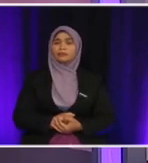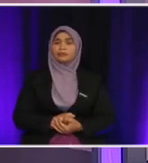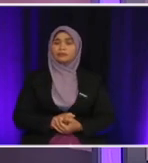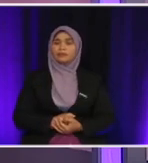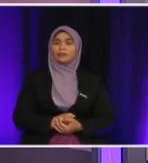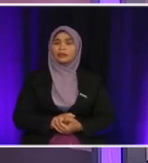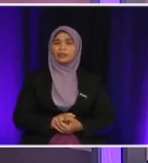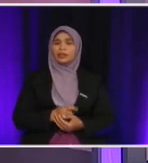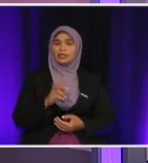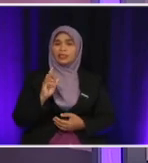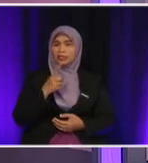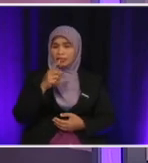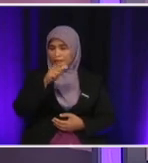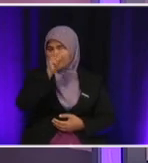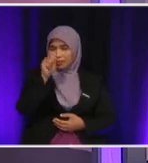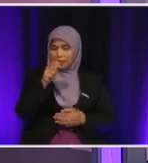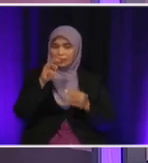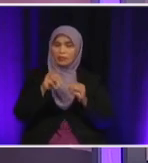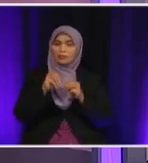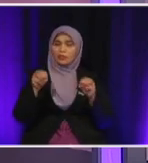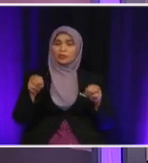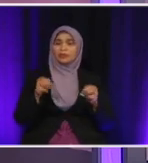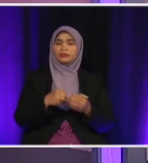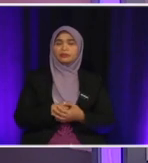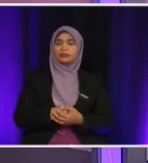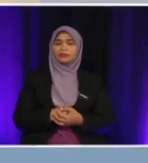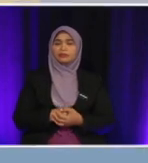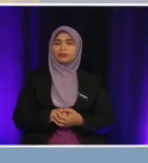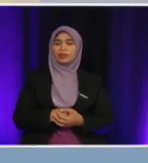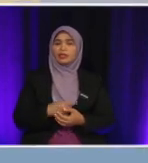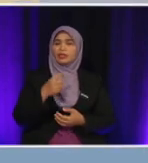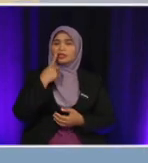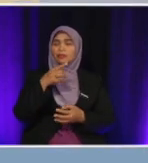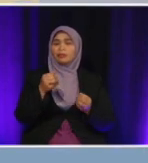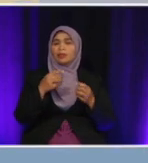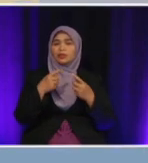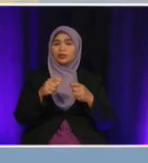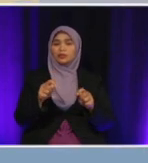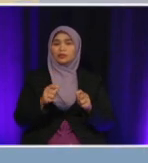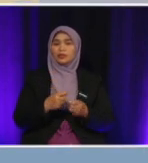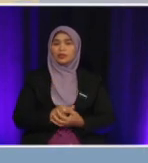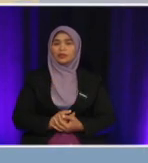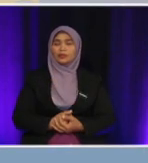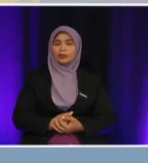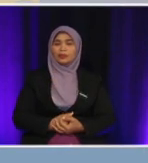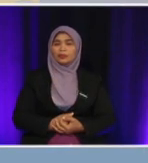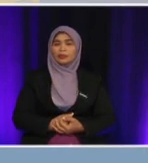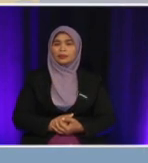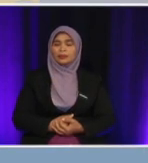kita tanyakan mencoba untuk menjawab latihan ini ya Amira